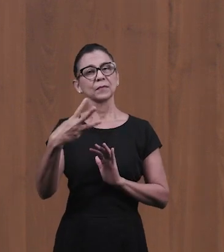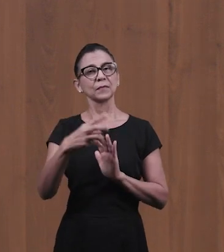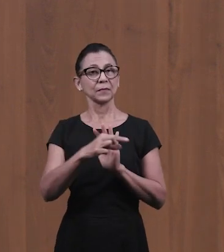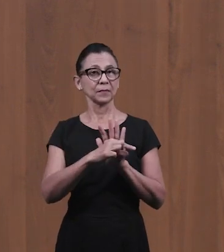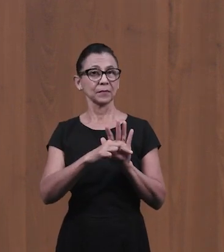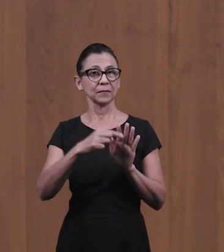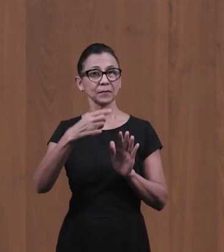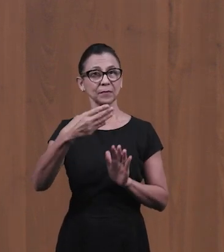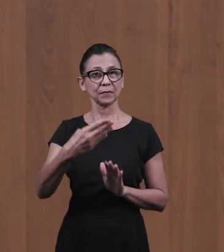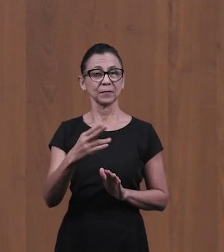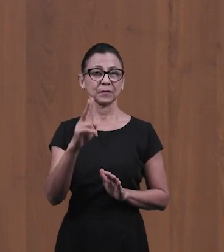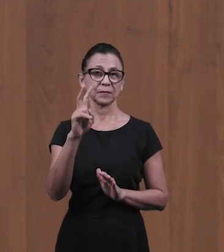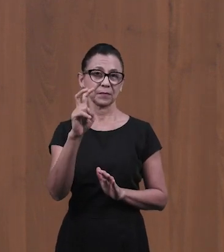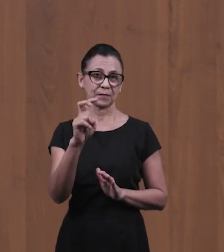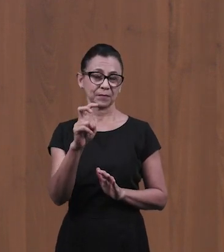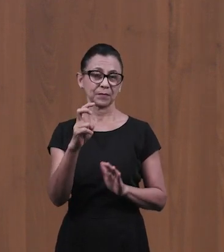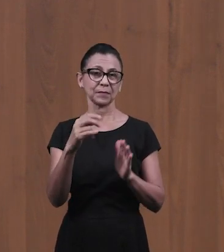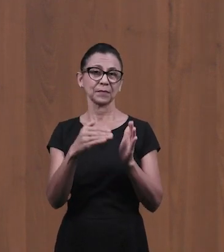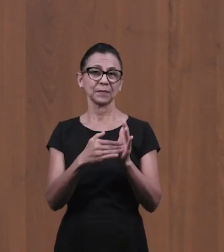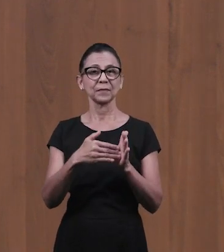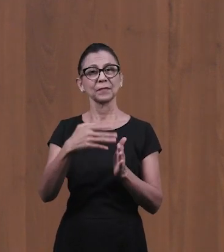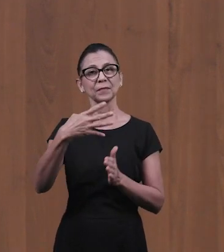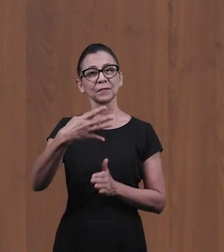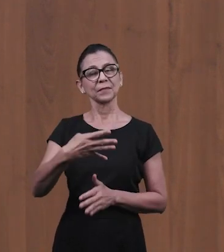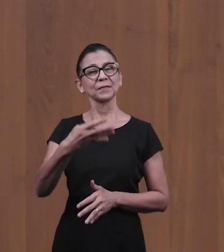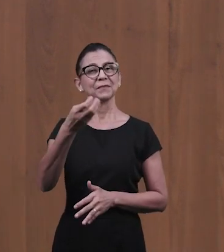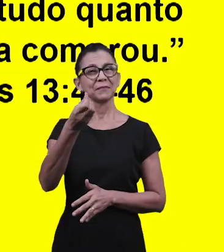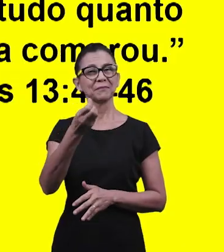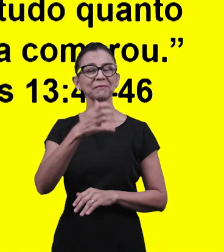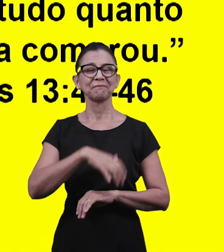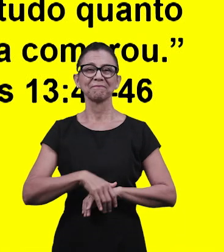13, versets 45 et 46.